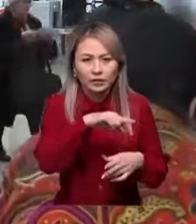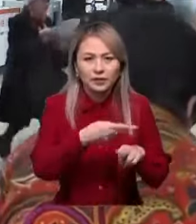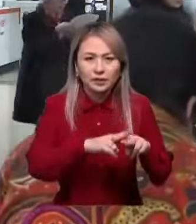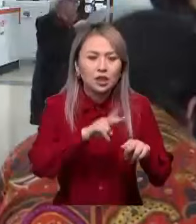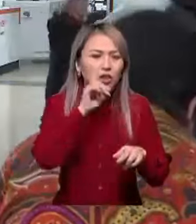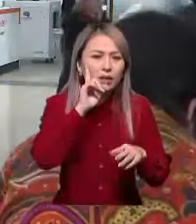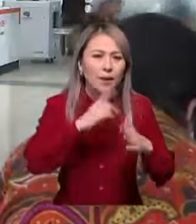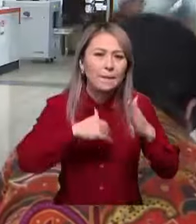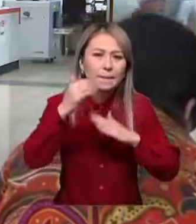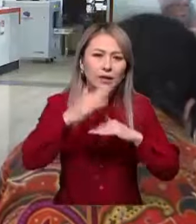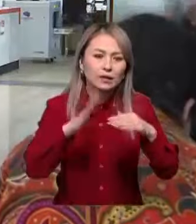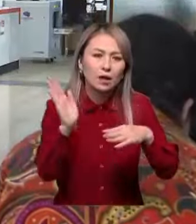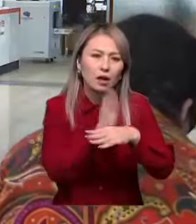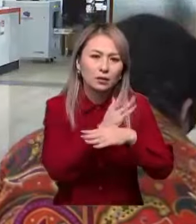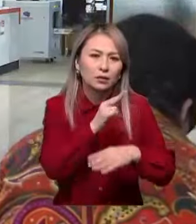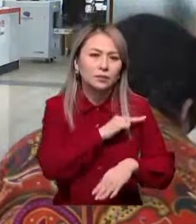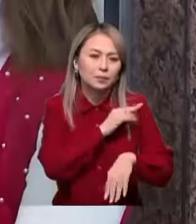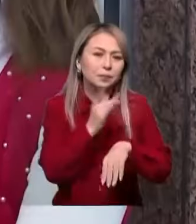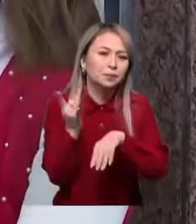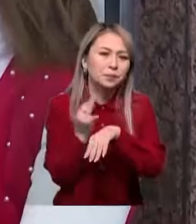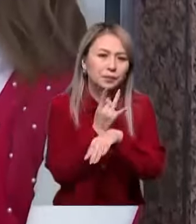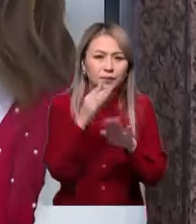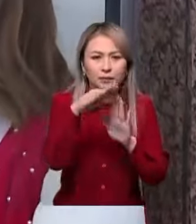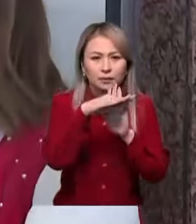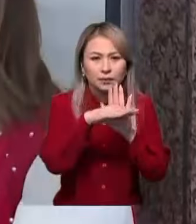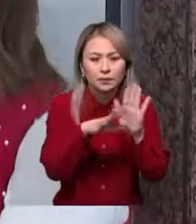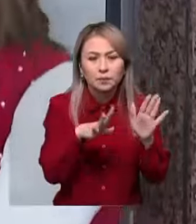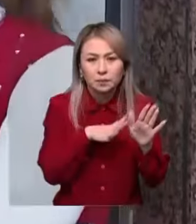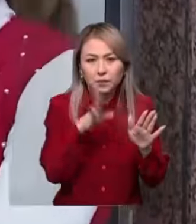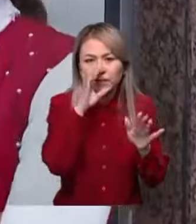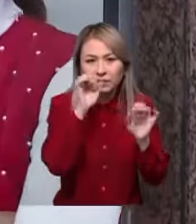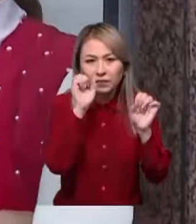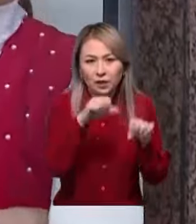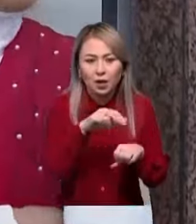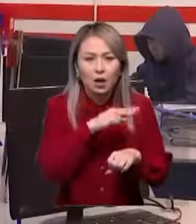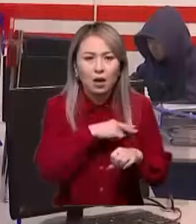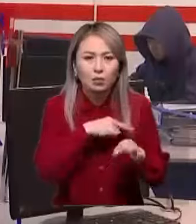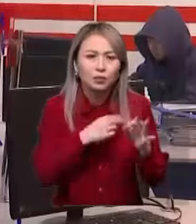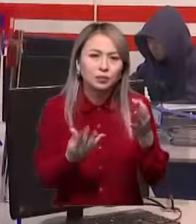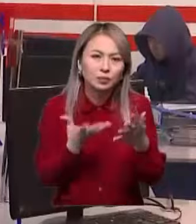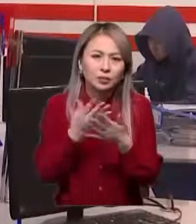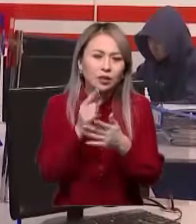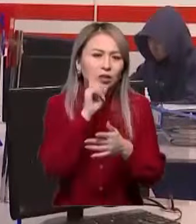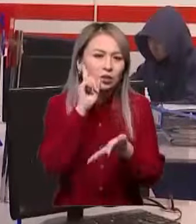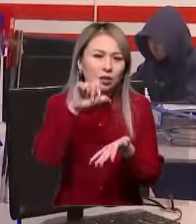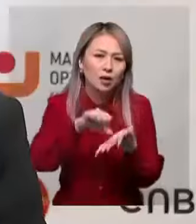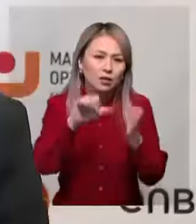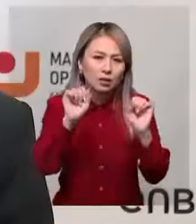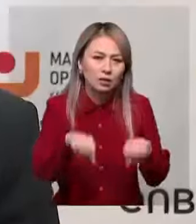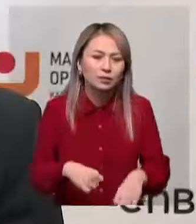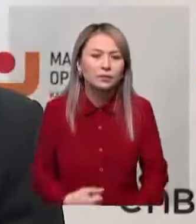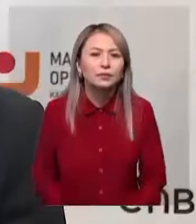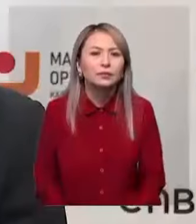жастар практикасынан бөлек алғашқы жұмыс орны дейтін бағдарламада қолжетімді. Оған ешбір жұмыс өтілі жоқ түлектермен жастар қатыса алады.